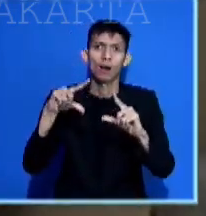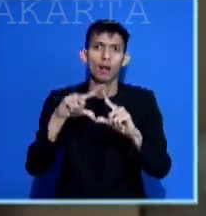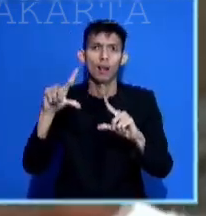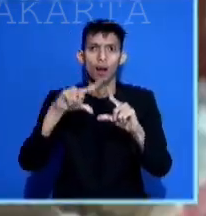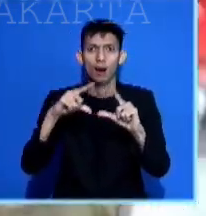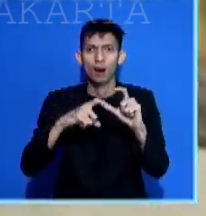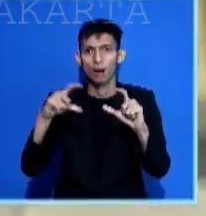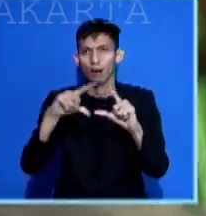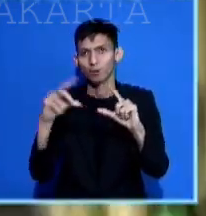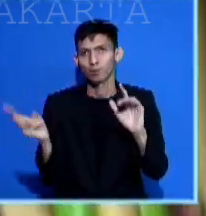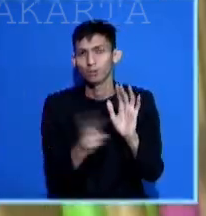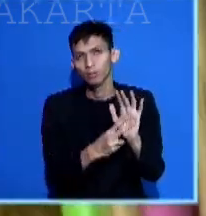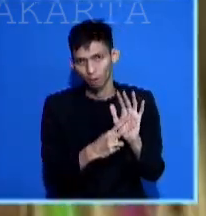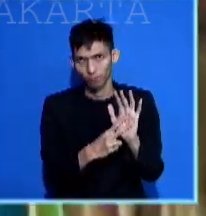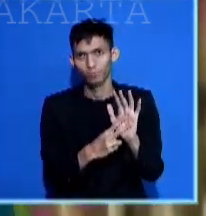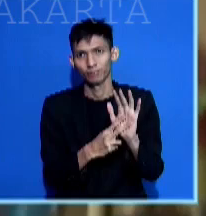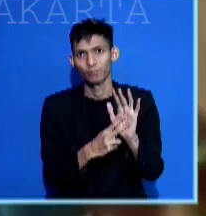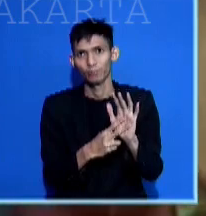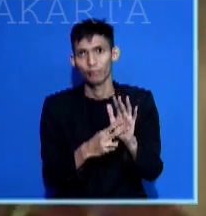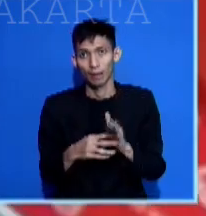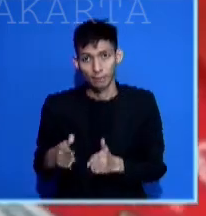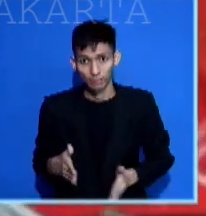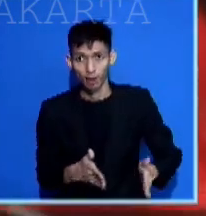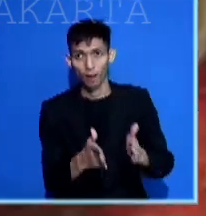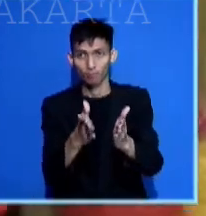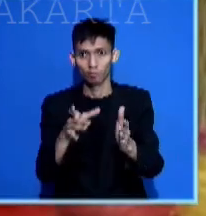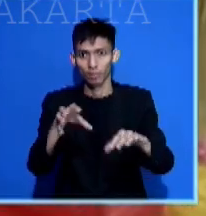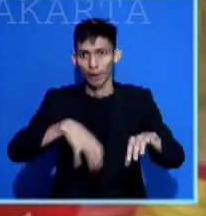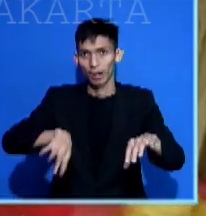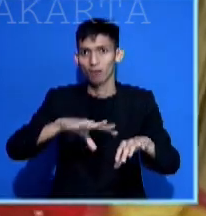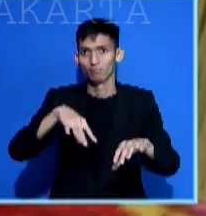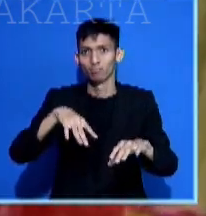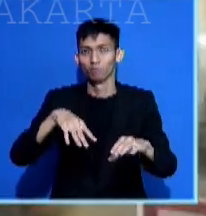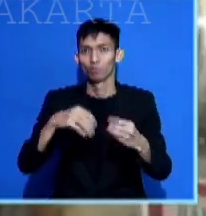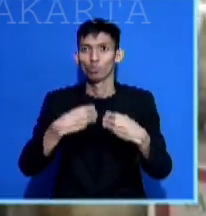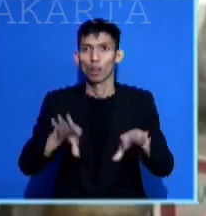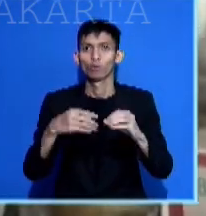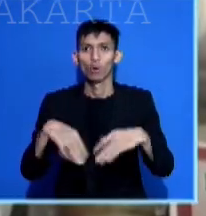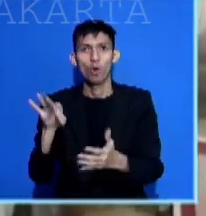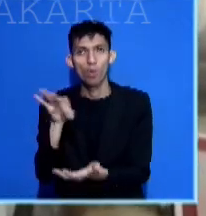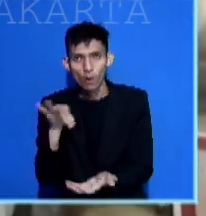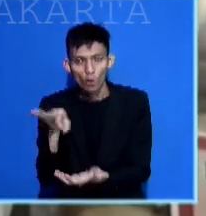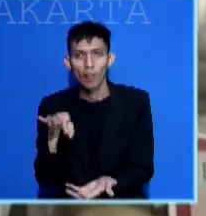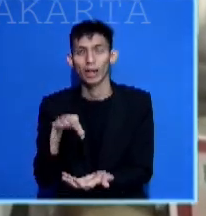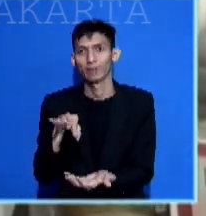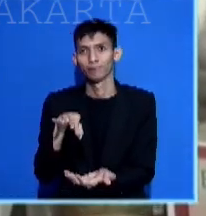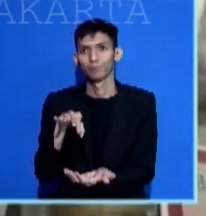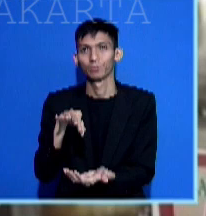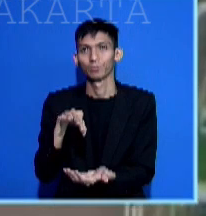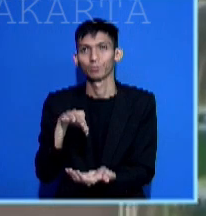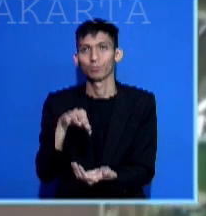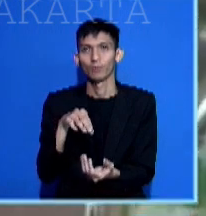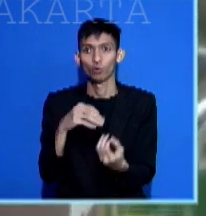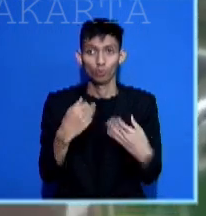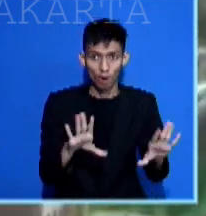jalan provinsi, sehingga sering dilalui para pemudik yang singgah untuk membeli oleh-oleh. Pemeriksaan makanan dan minuman serta